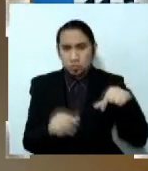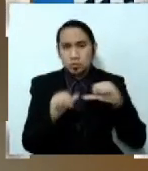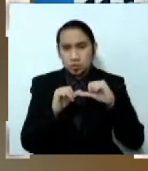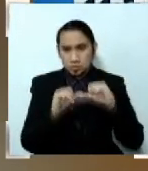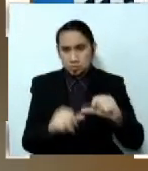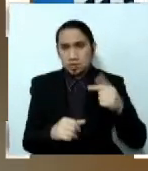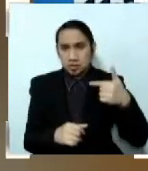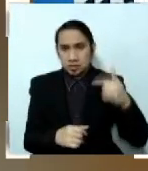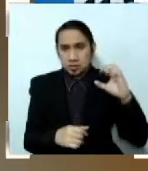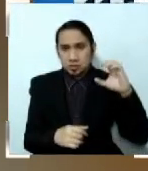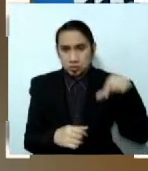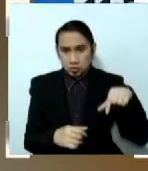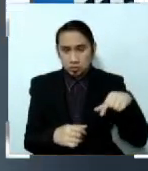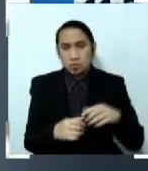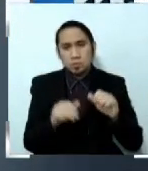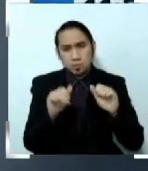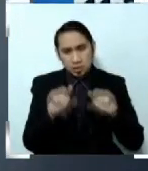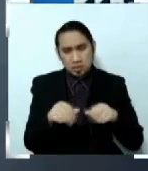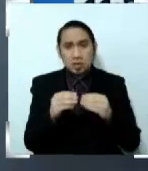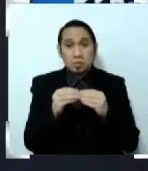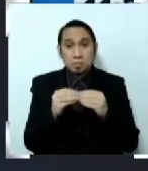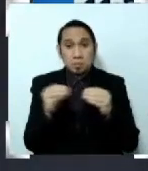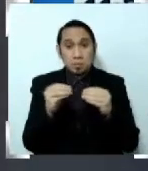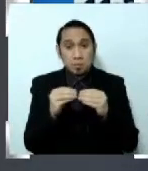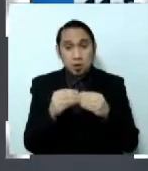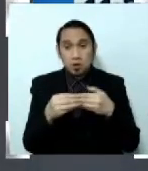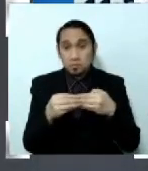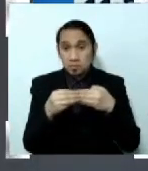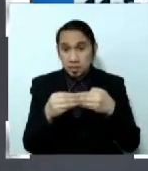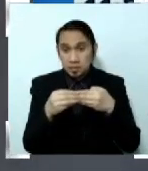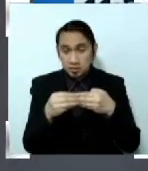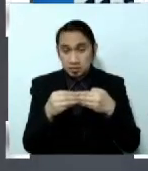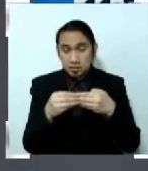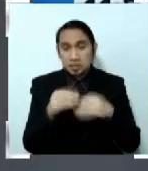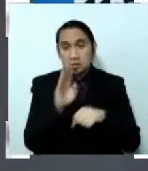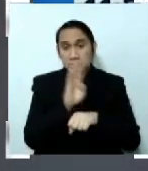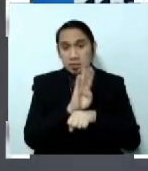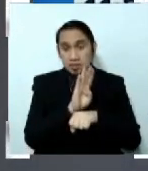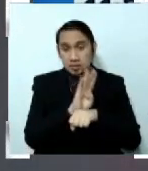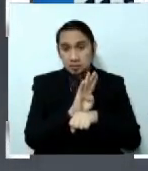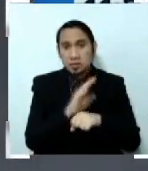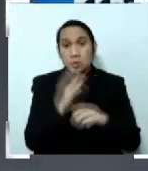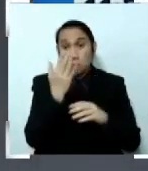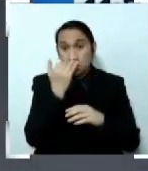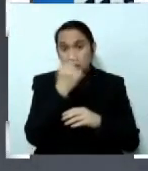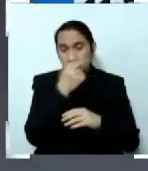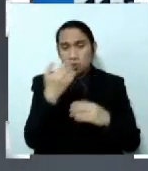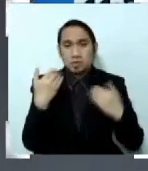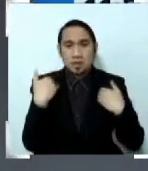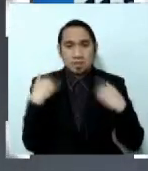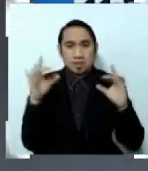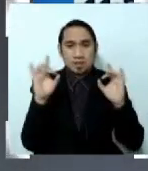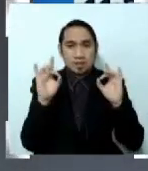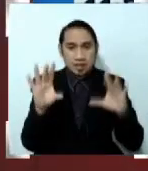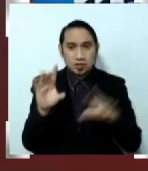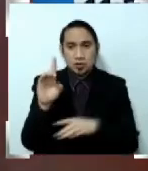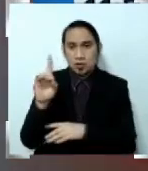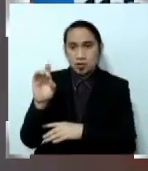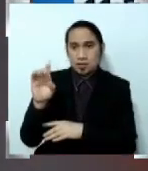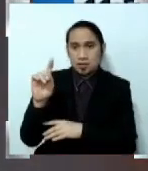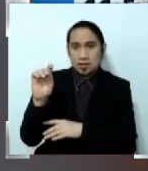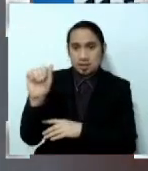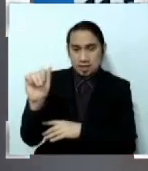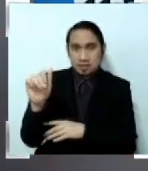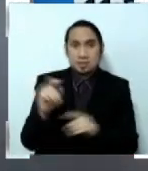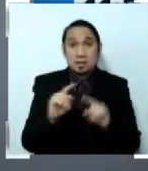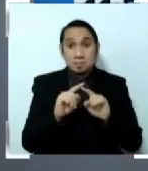Pwede tayo magluwag dun sa mga business establishments. May banta tayo ng Delta. Mm-hmm. Meron rin tayong, although maganda ang sitwasyon